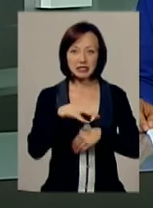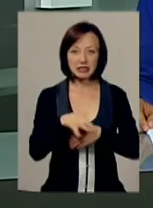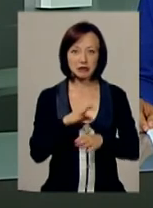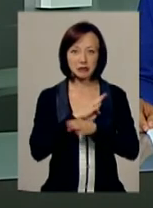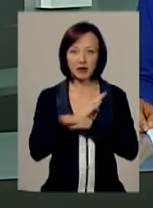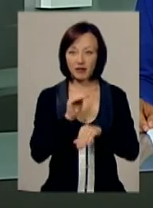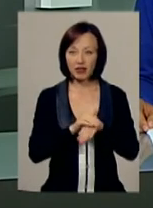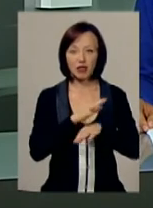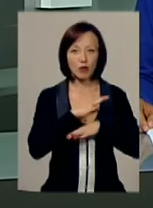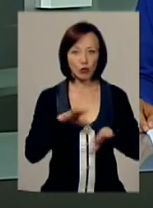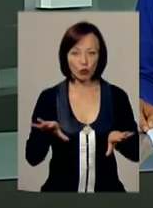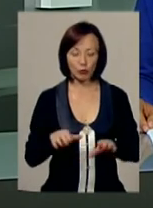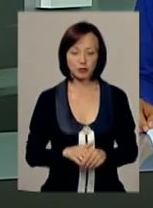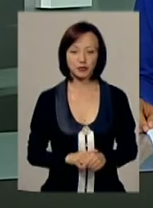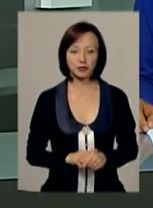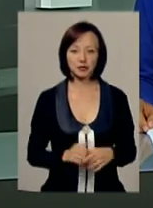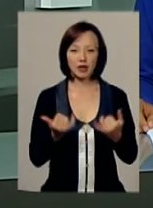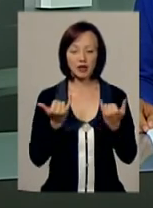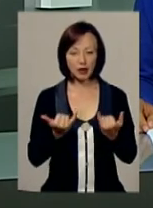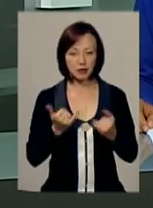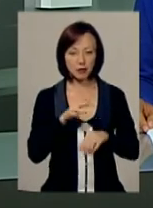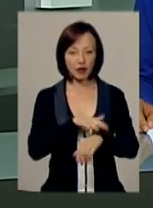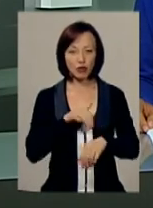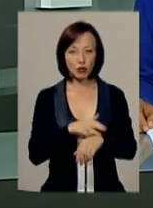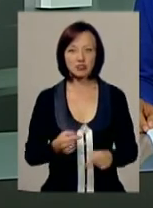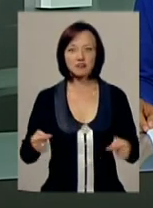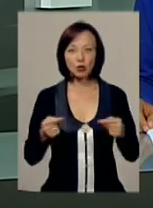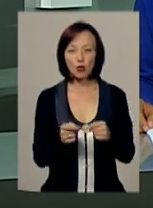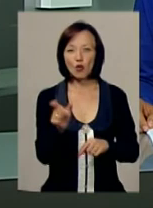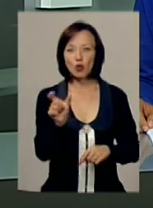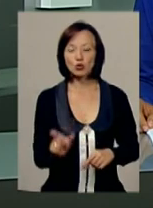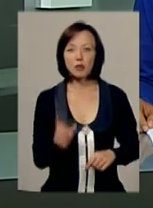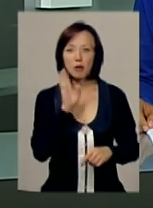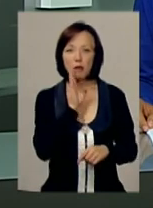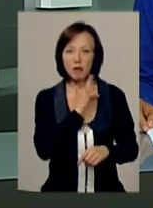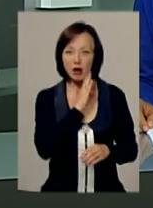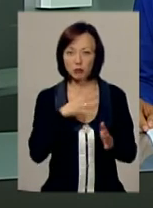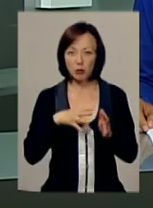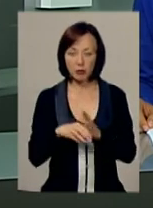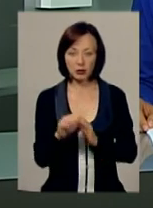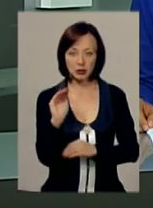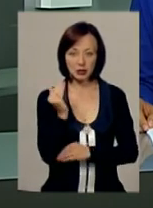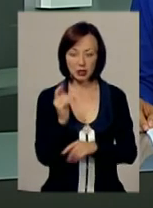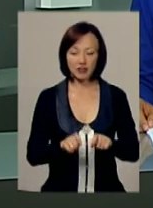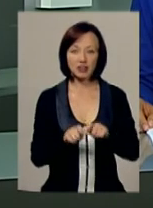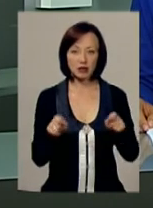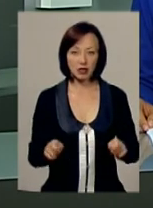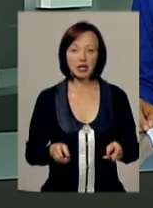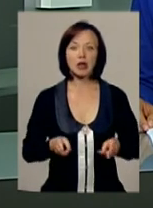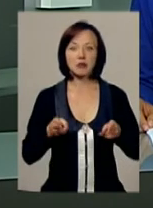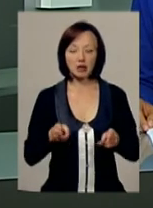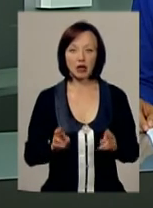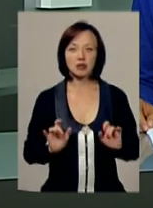немовляти виявлено не було. Наразі правоохоронці встановлюють особу матері померлої дитини. Відкрито кримінальне провадження за